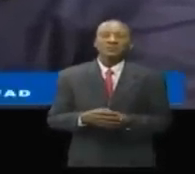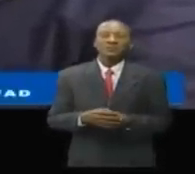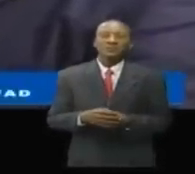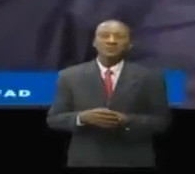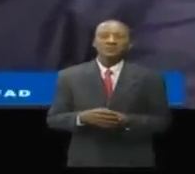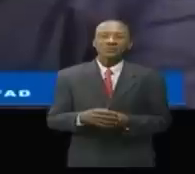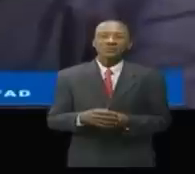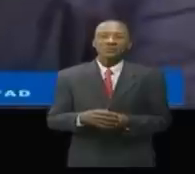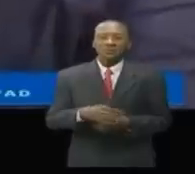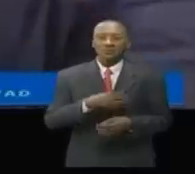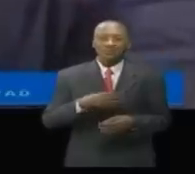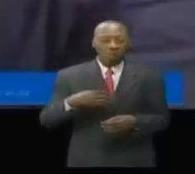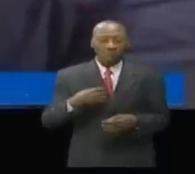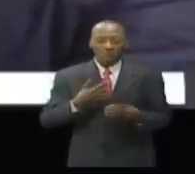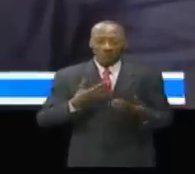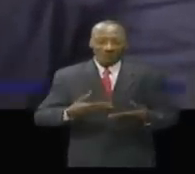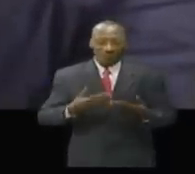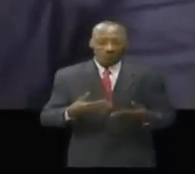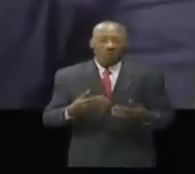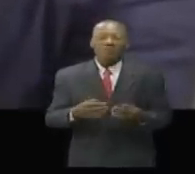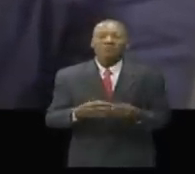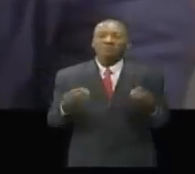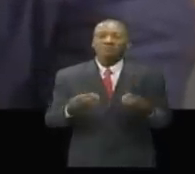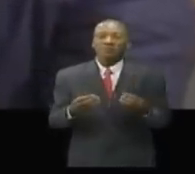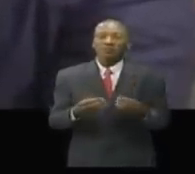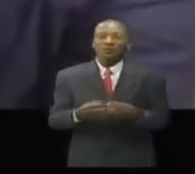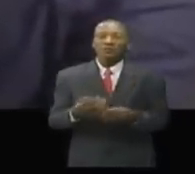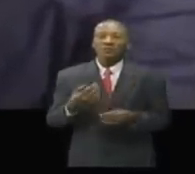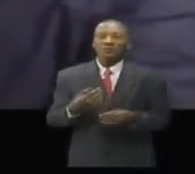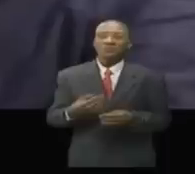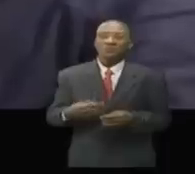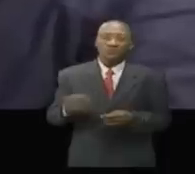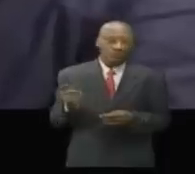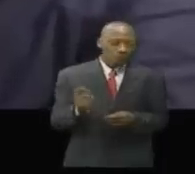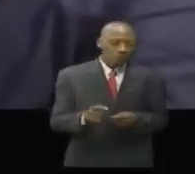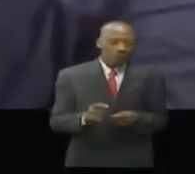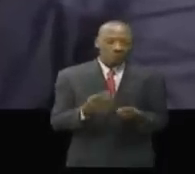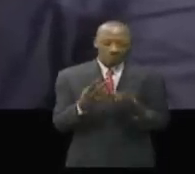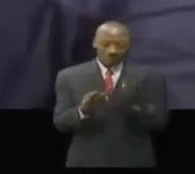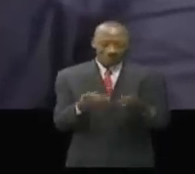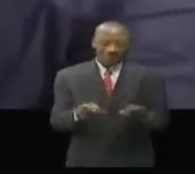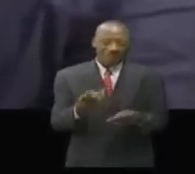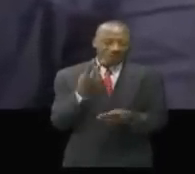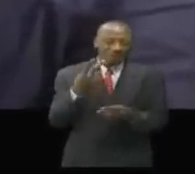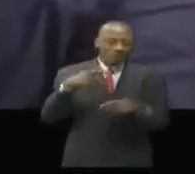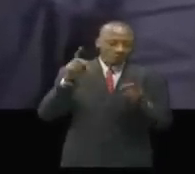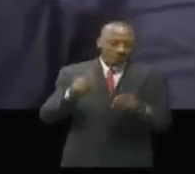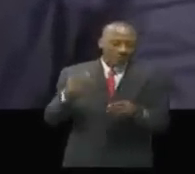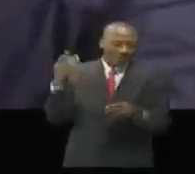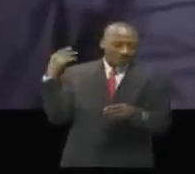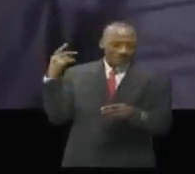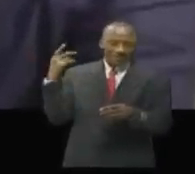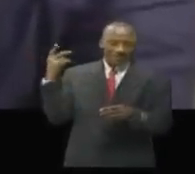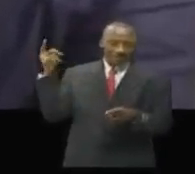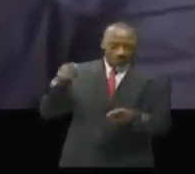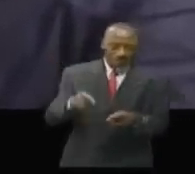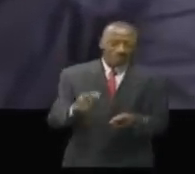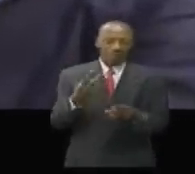very great. La première des choses, c'est que nous étions ici il y a deux ans. Deux ans après, revenir et voir ce qui se passe, en tout cas le développement